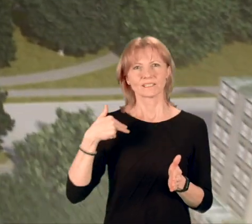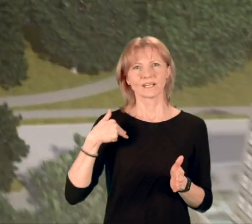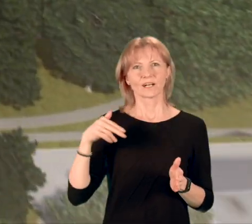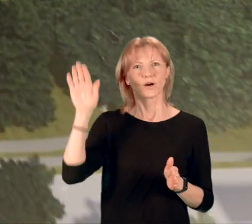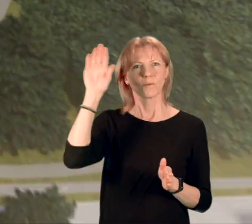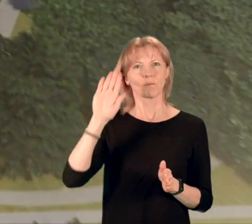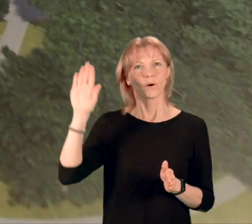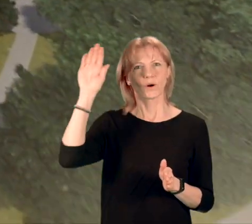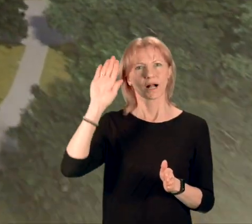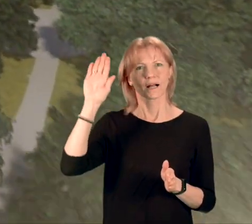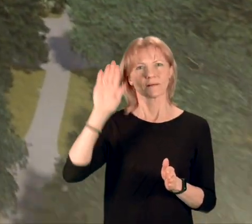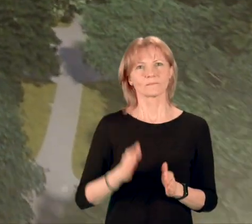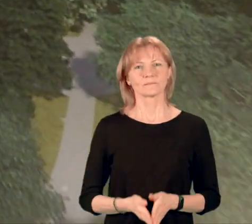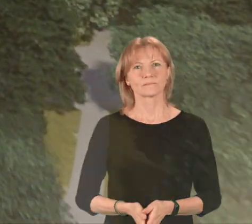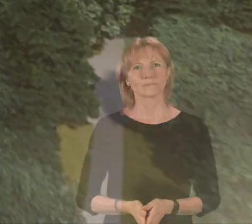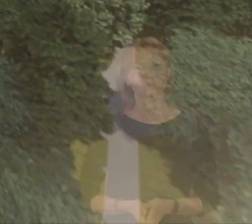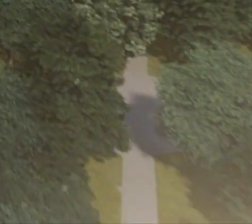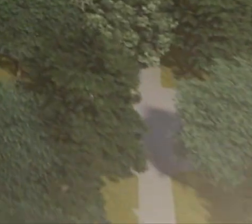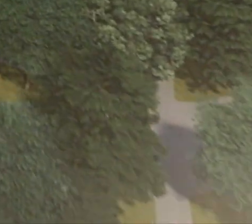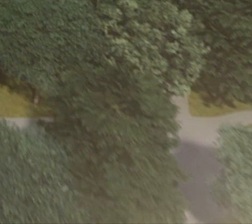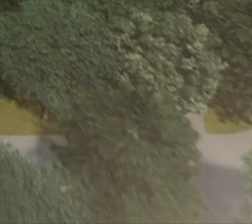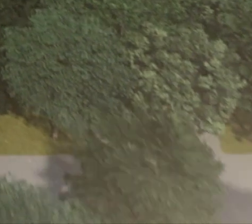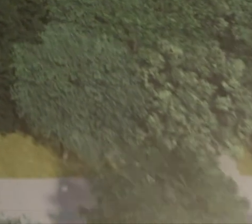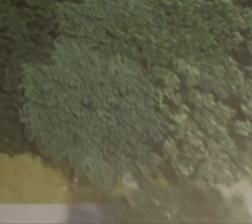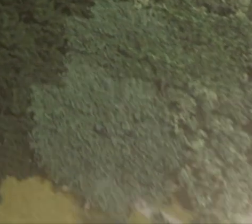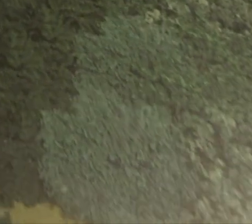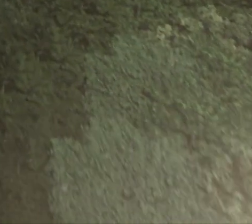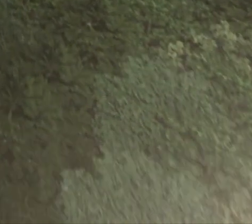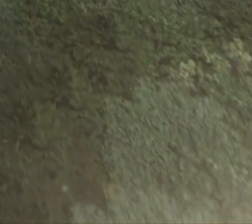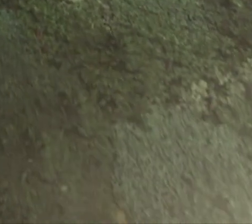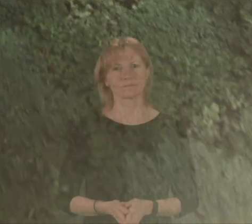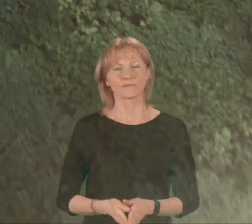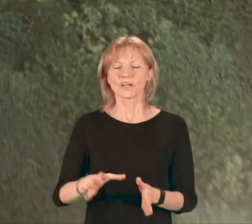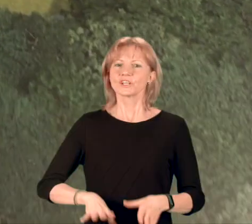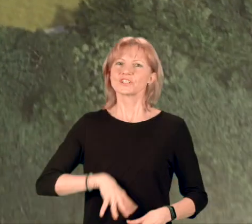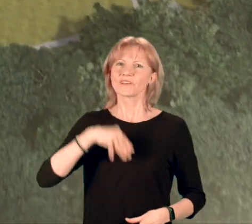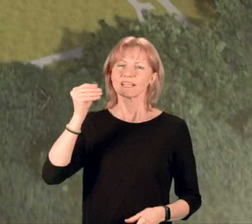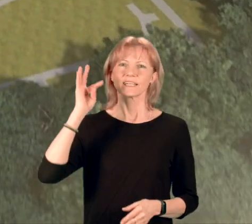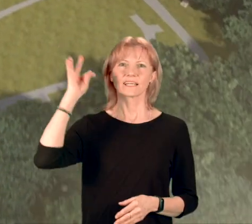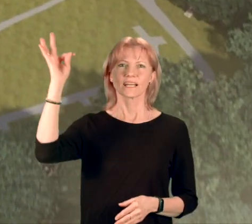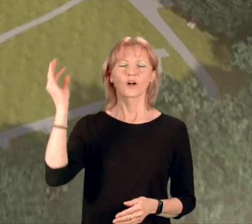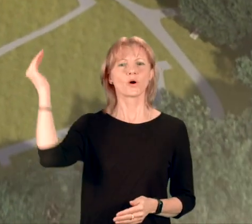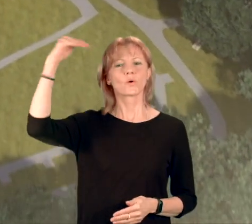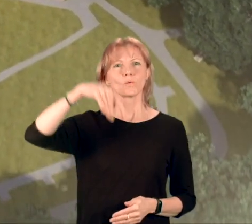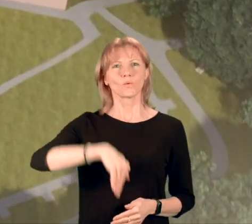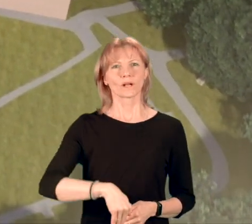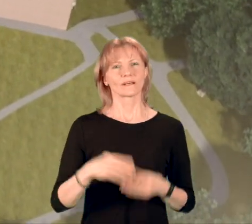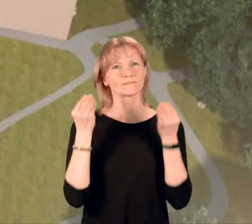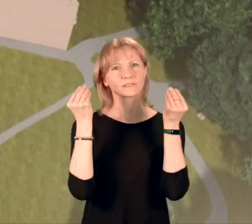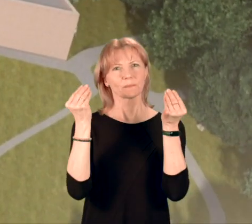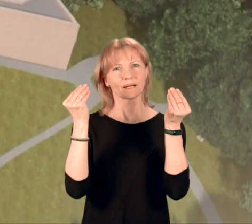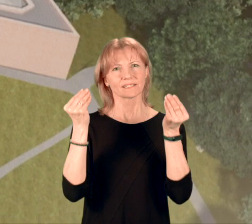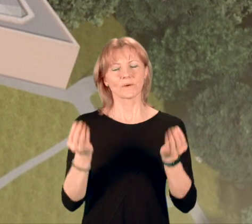naszego Boga. Święta Jego góra, wspaniałe